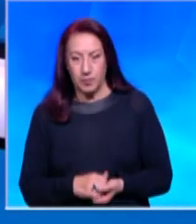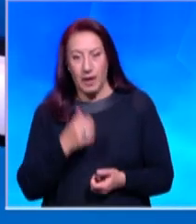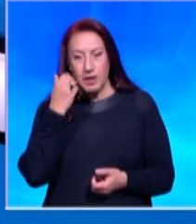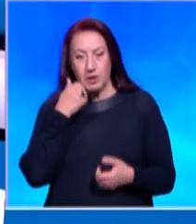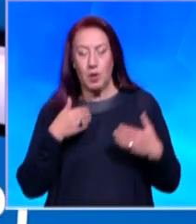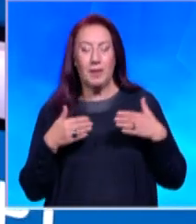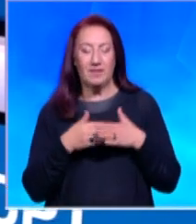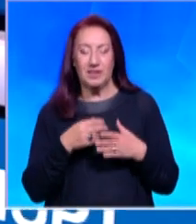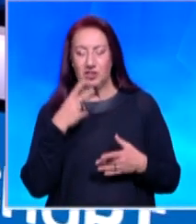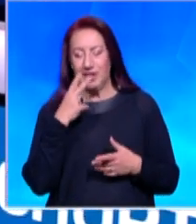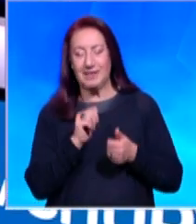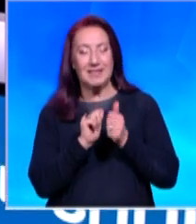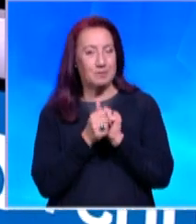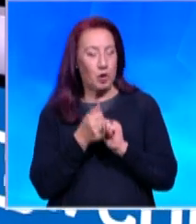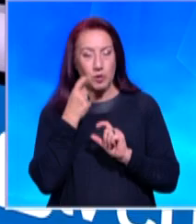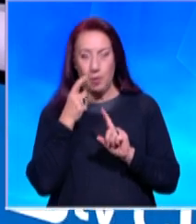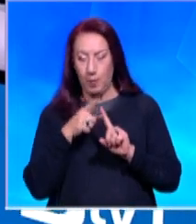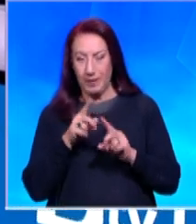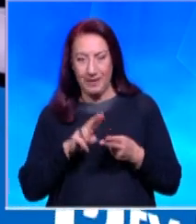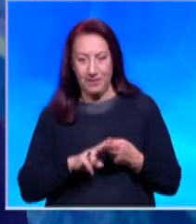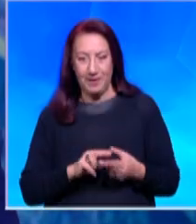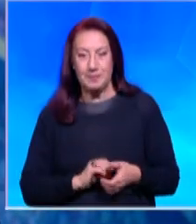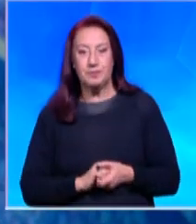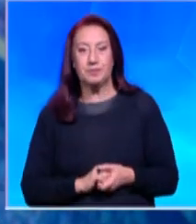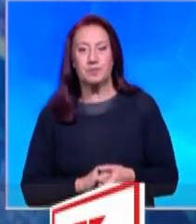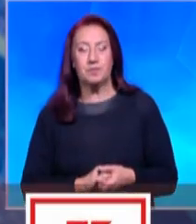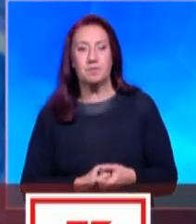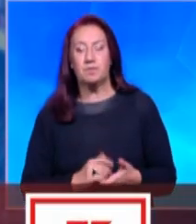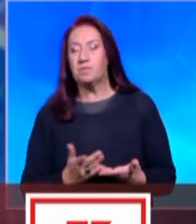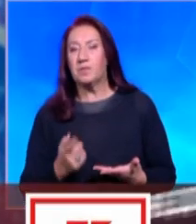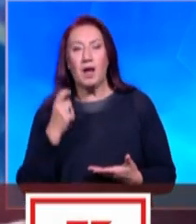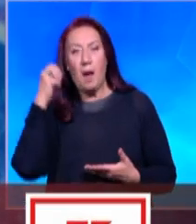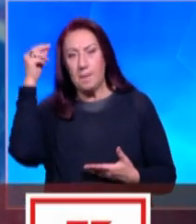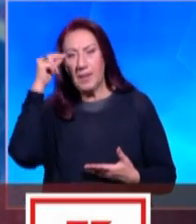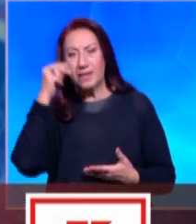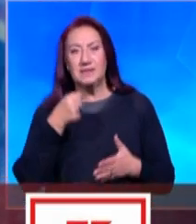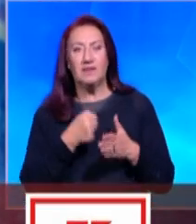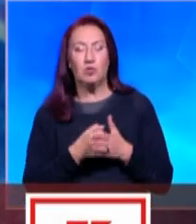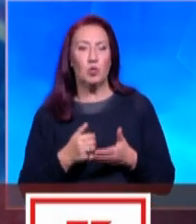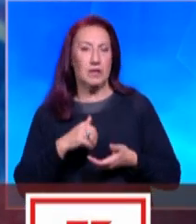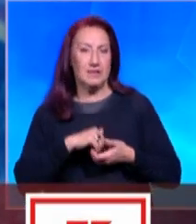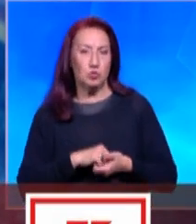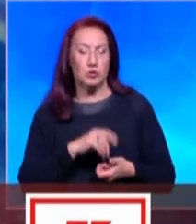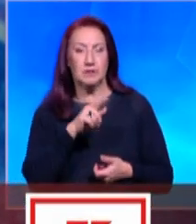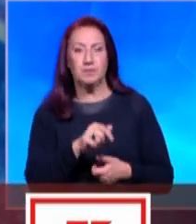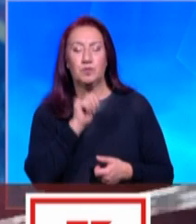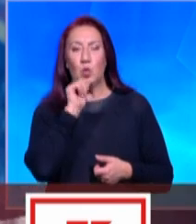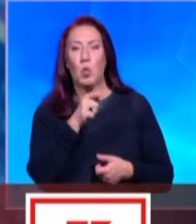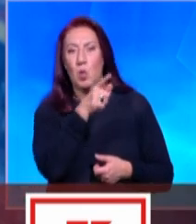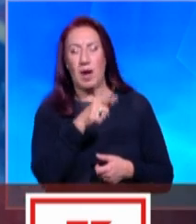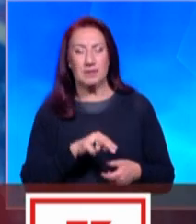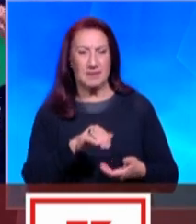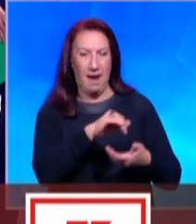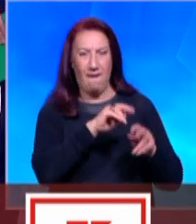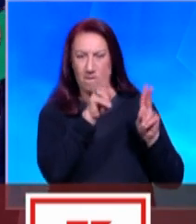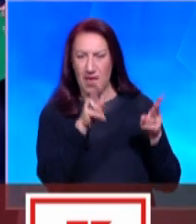Добър вечер в централната спортна емисия на BTV. Аз съм Илия Илиев. Бездействие от БФС и Унгарската федерация по казуса с европейската квалификация на 16